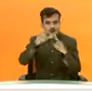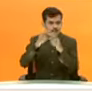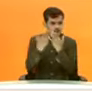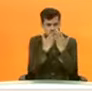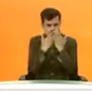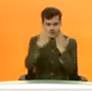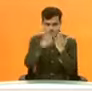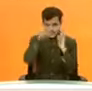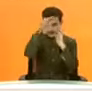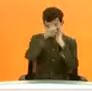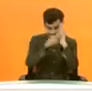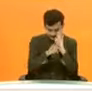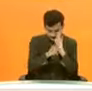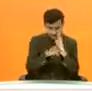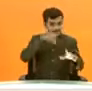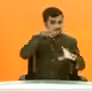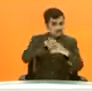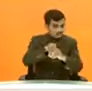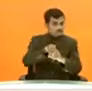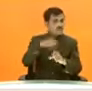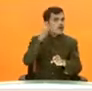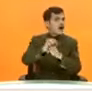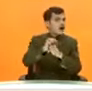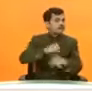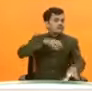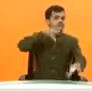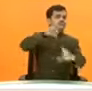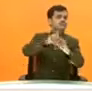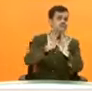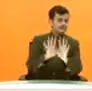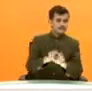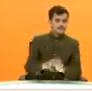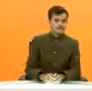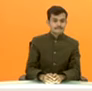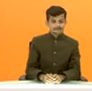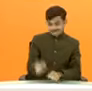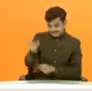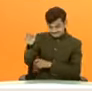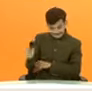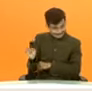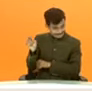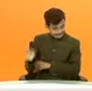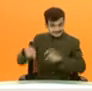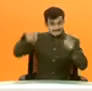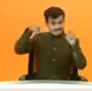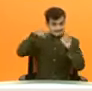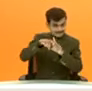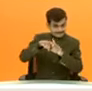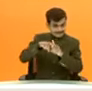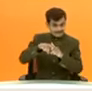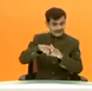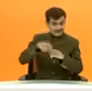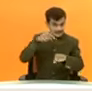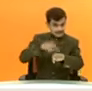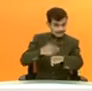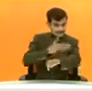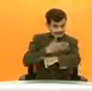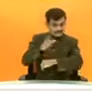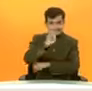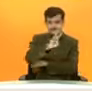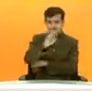करने में भी बहुत बड़ी भूमिका निभाई थी। डॉक्टर कस्तूरीरंगन 21वीं सदी की